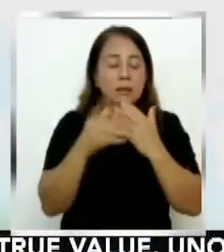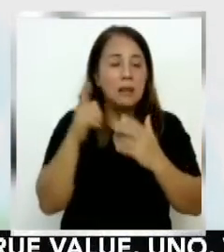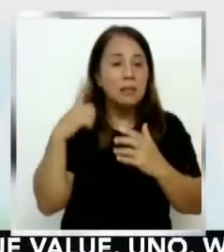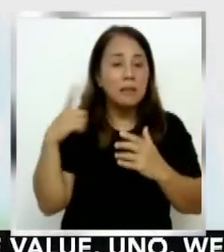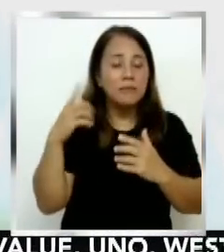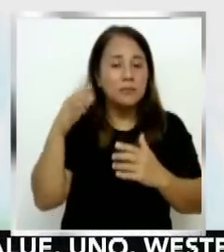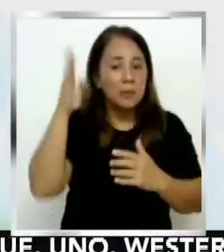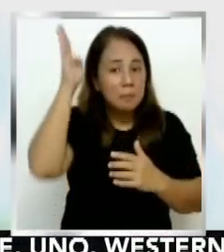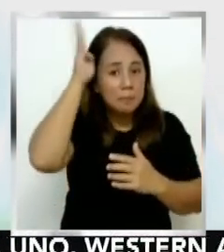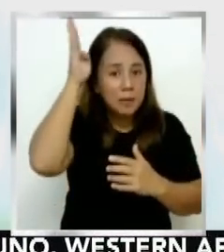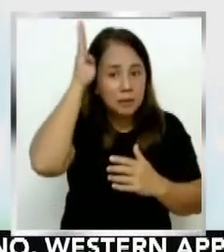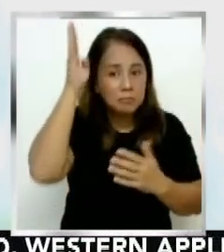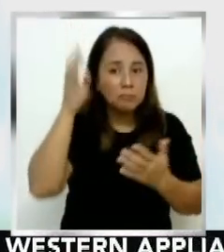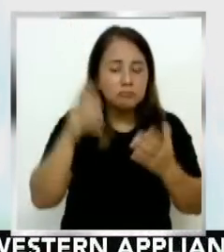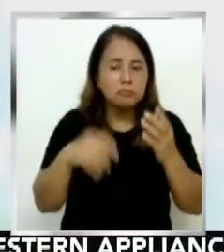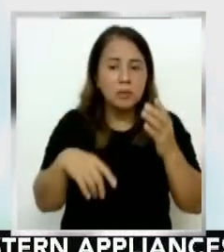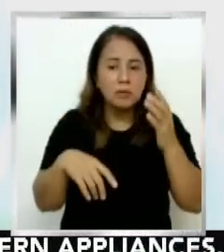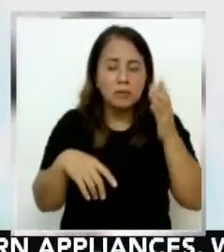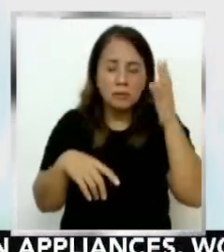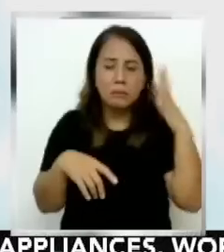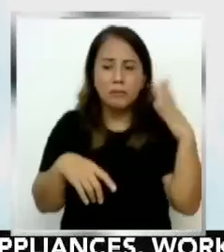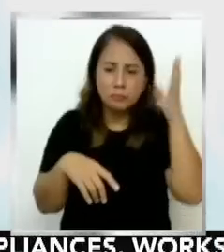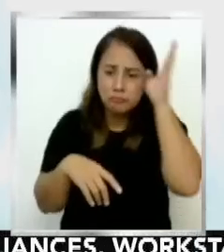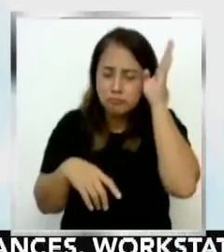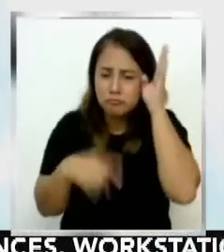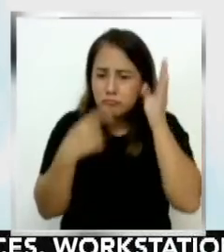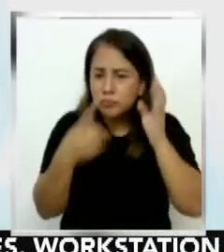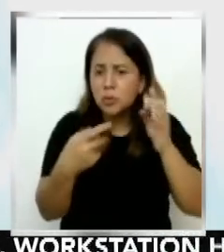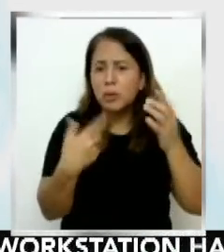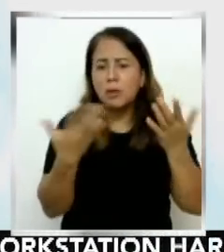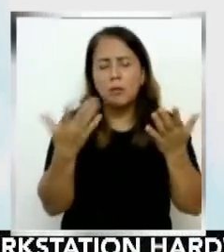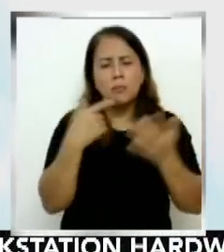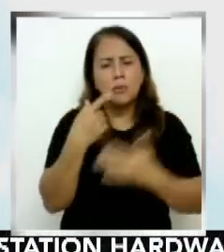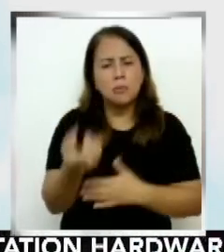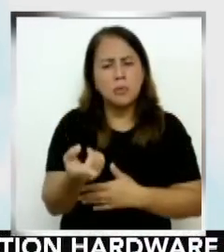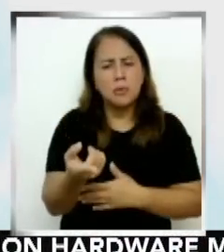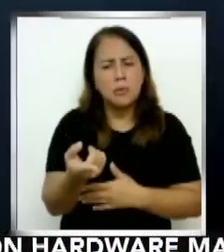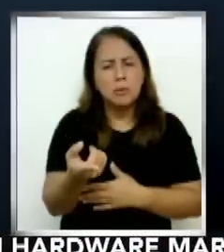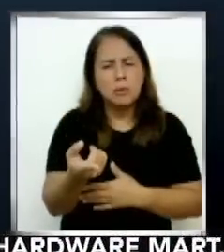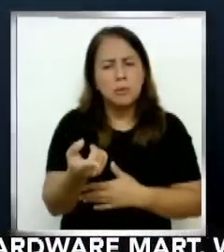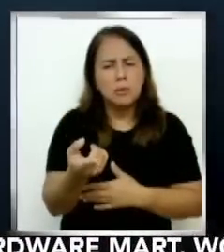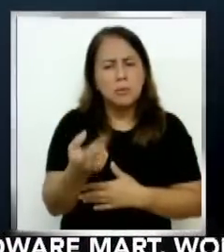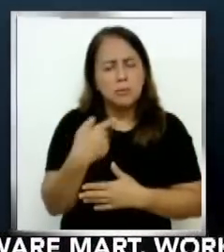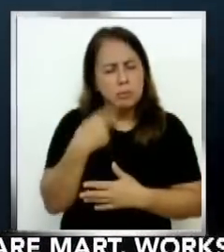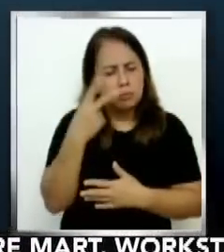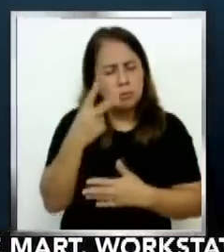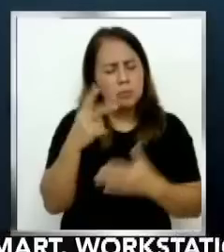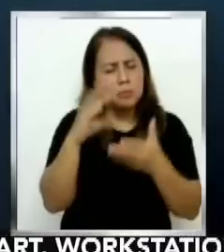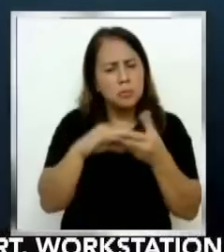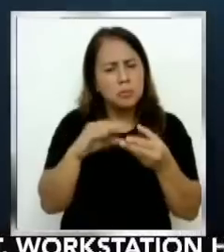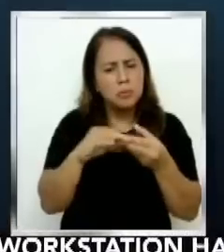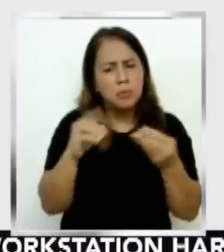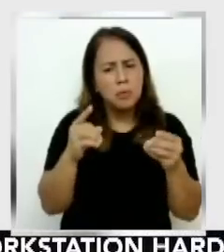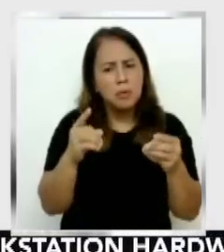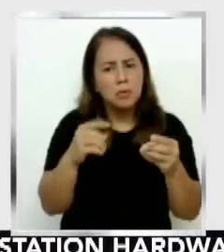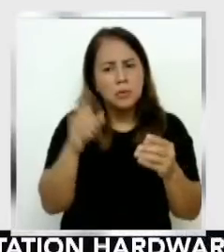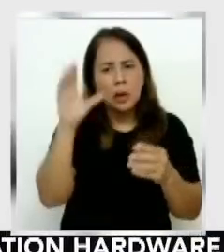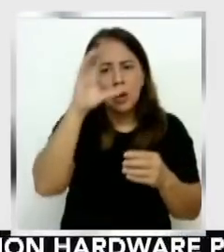na stroke in the young po. Ano na po siya, discharge na po ko siya sa ospital. Tapos maghanap daw po kami